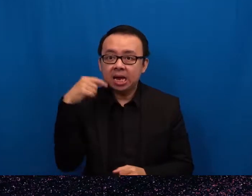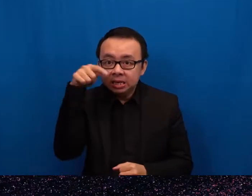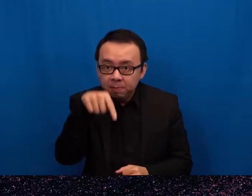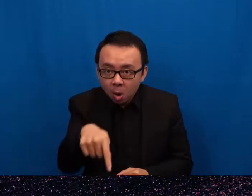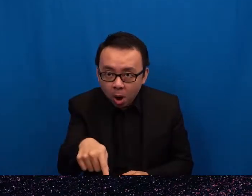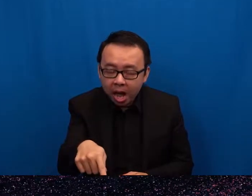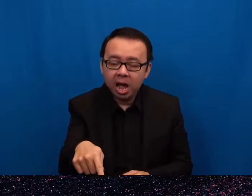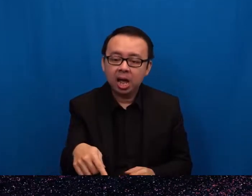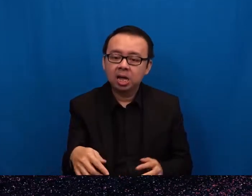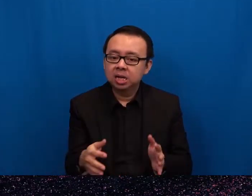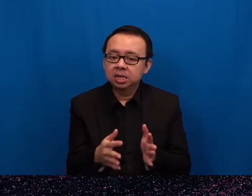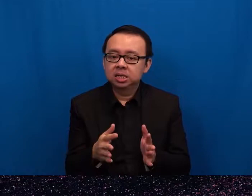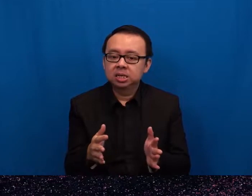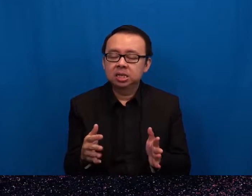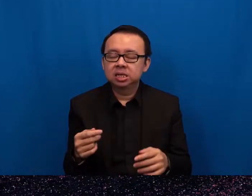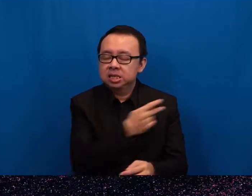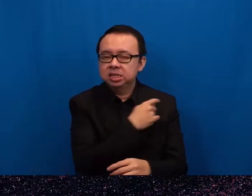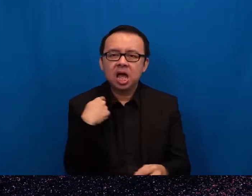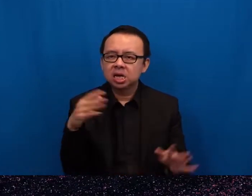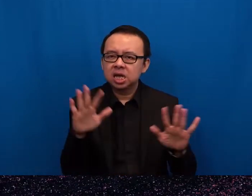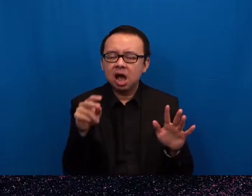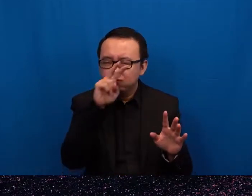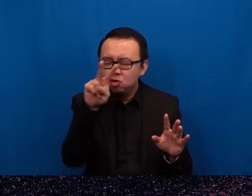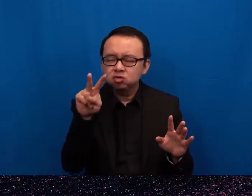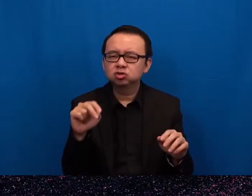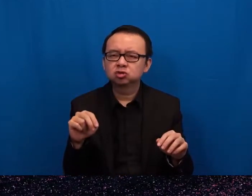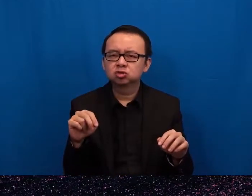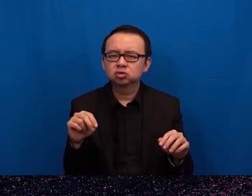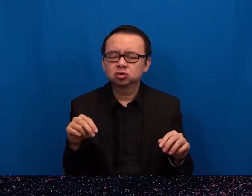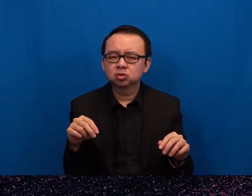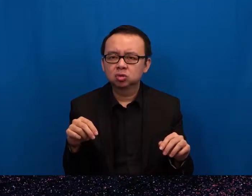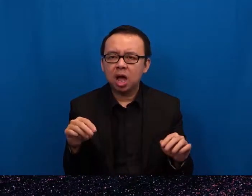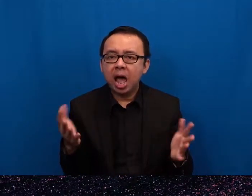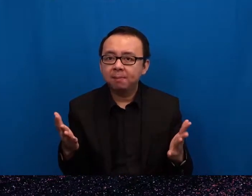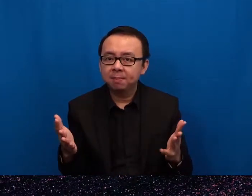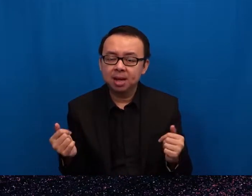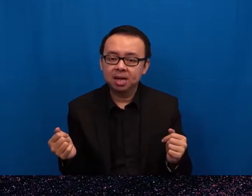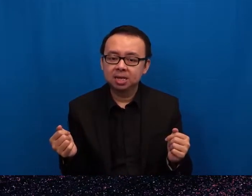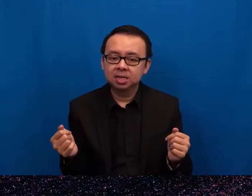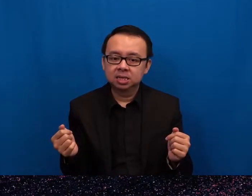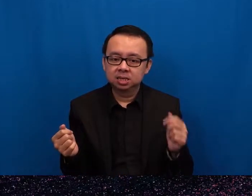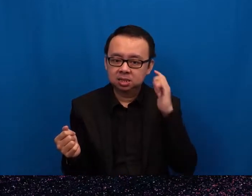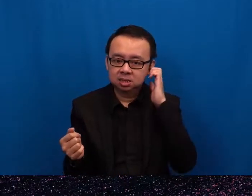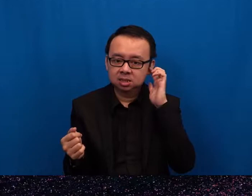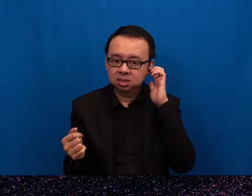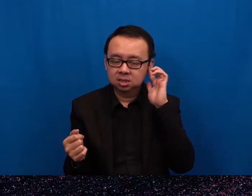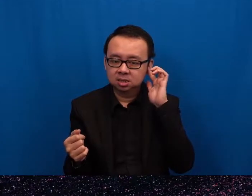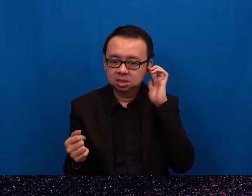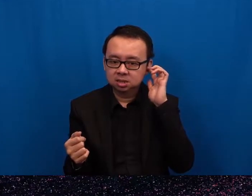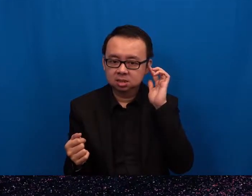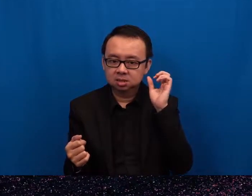begitu realistik. Kita gak punya fokus apa-apa. Ya sudah, pokoknya apa yang di depan, we're caught by the